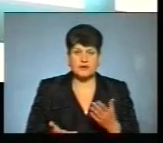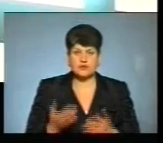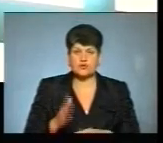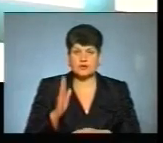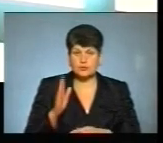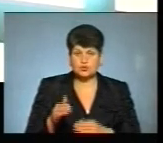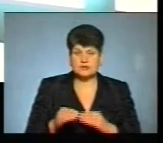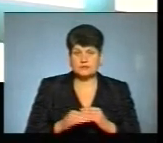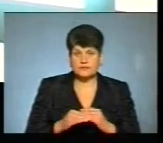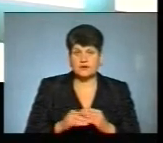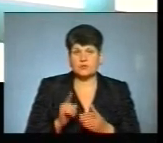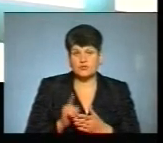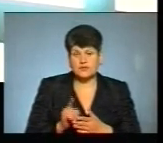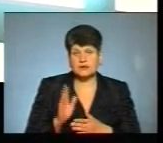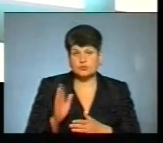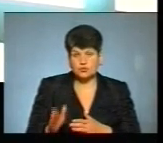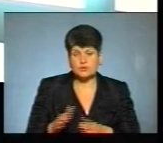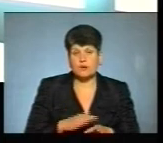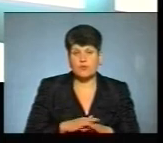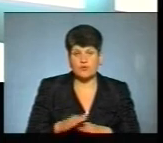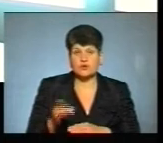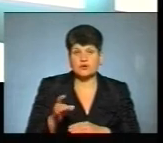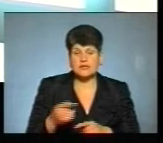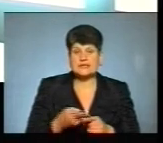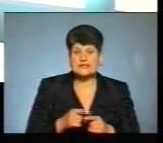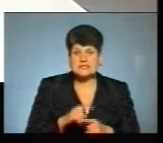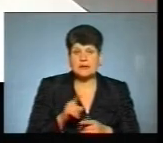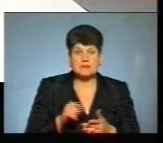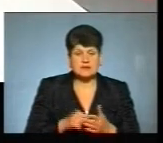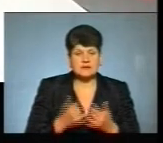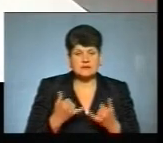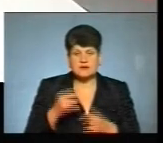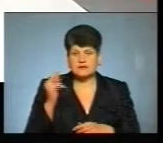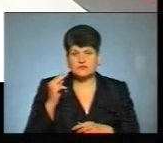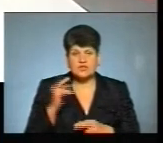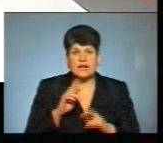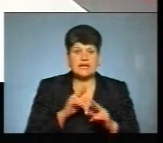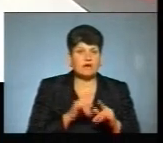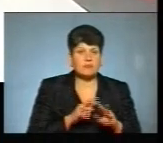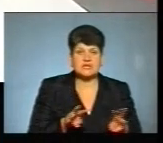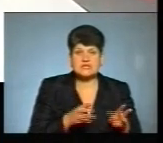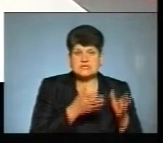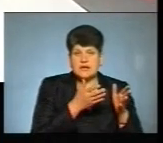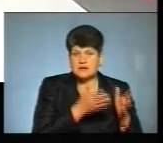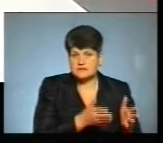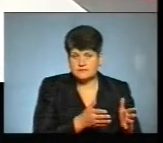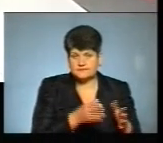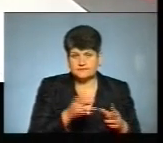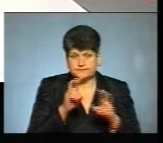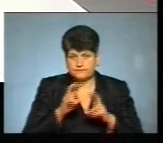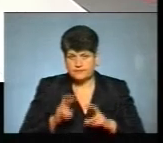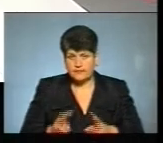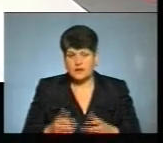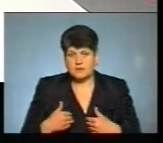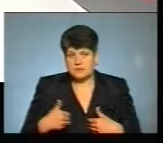буде, вона зобов'язана бути в повному розмірі. Це питання на даний час вивчається як Міністерством освіти, так і нами, які